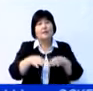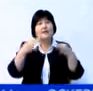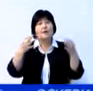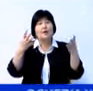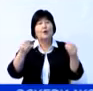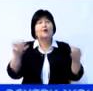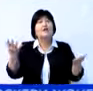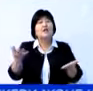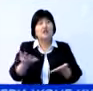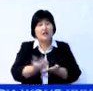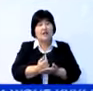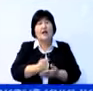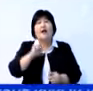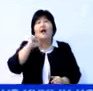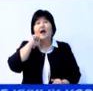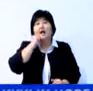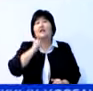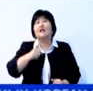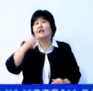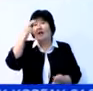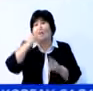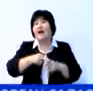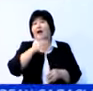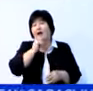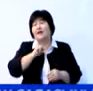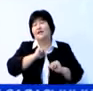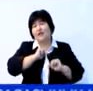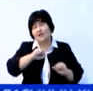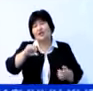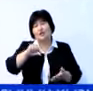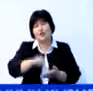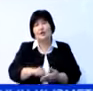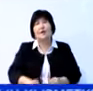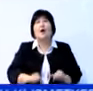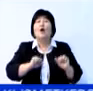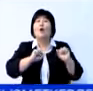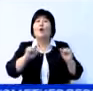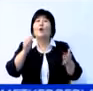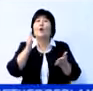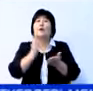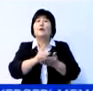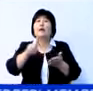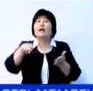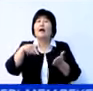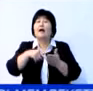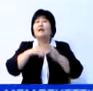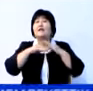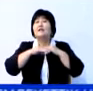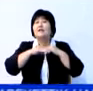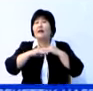көнге жеткізбен әкелер мен ағалар ғой ер жүріп. Қорғап қалған қаласы мен